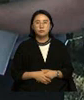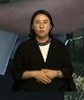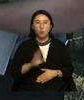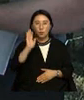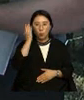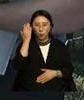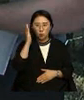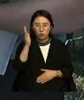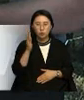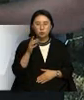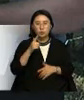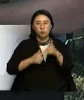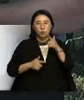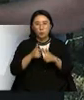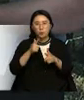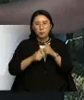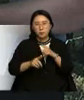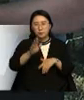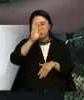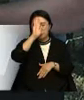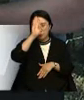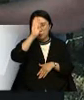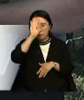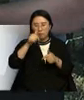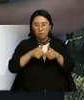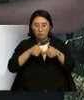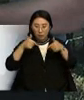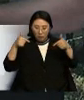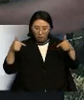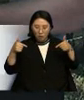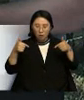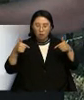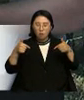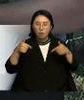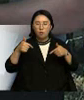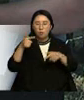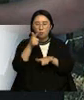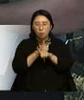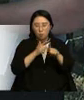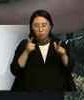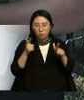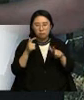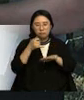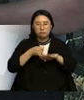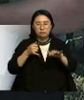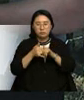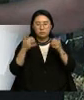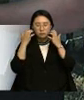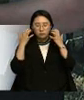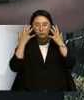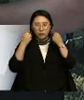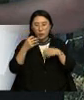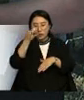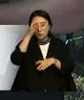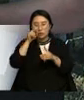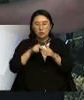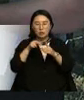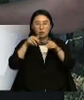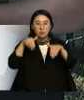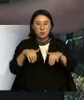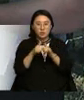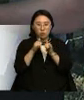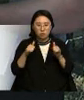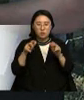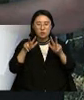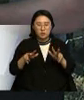최근 과 수화 상병이 확산되면서 농민 들의 우려가 커지고 있습니다 남양주 농업기술센터 직원들은